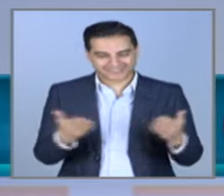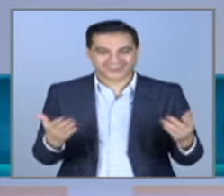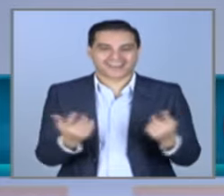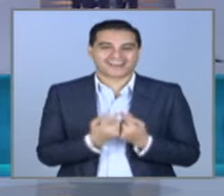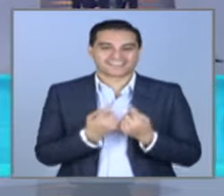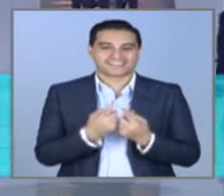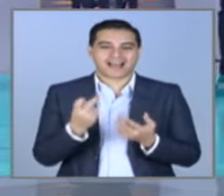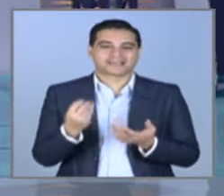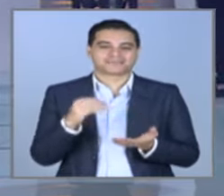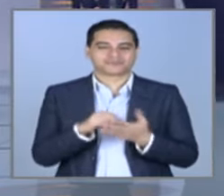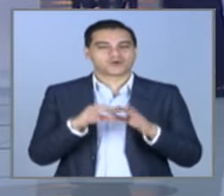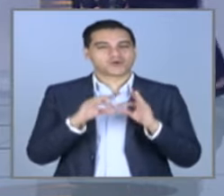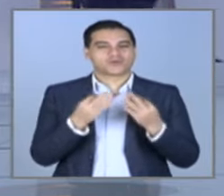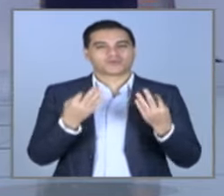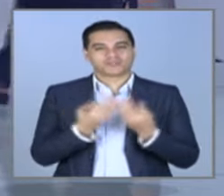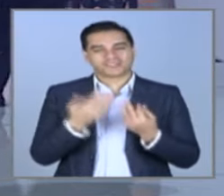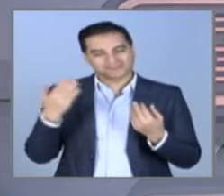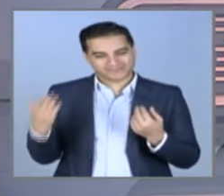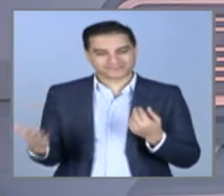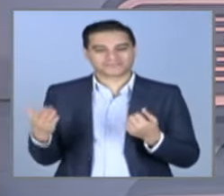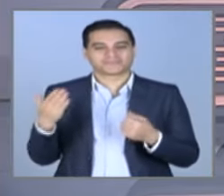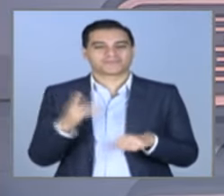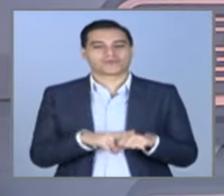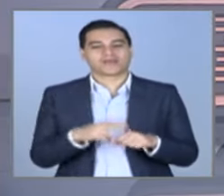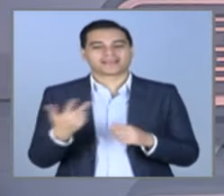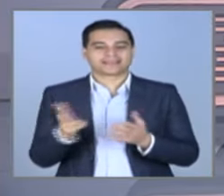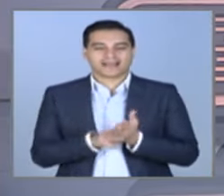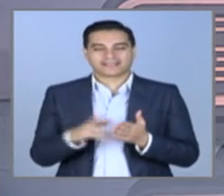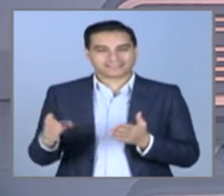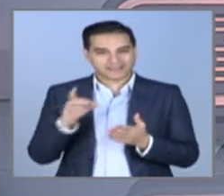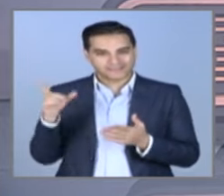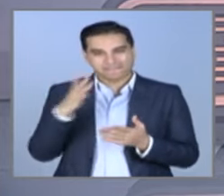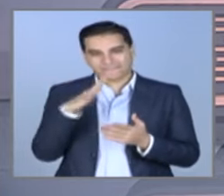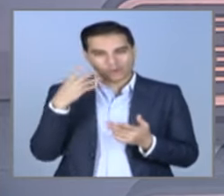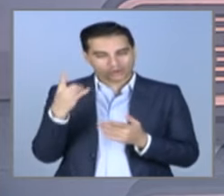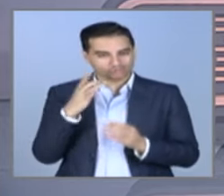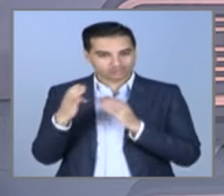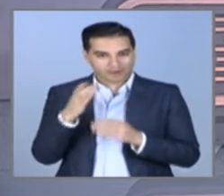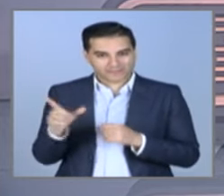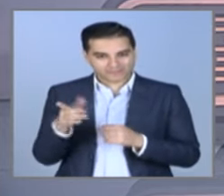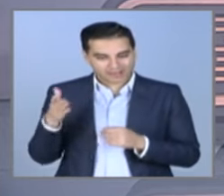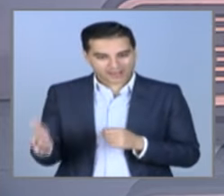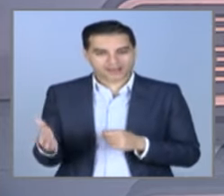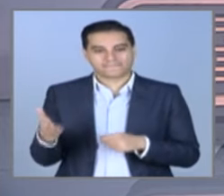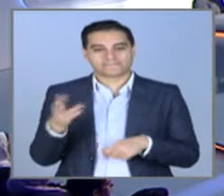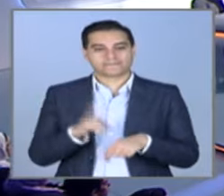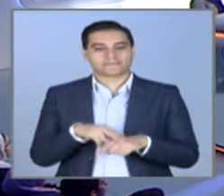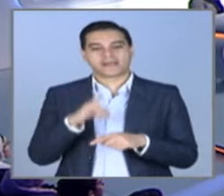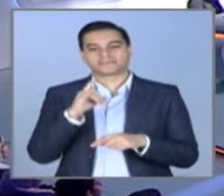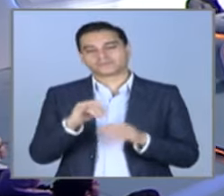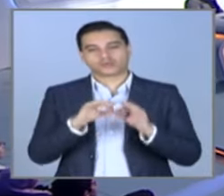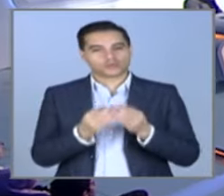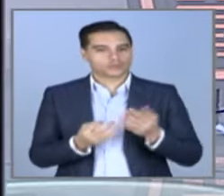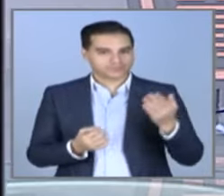طبعا 25 نقطة لعيلة العباسي، 3 اجابات صح، 110 عيلة العباسي،